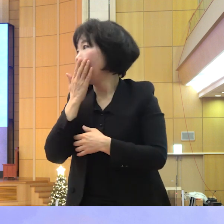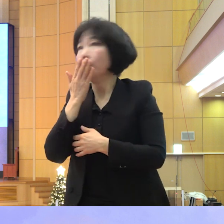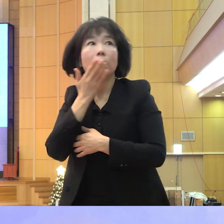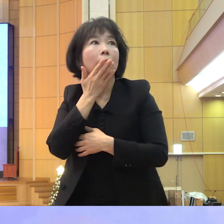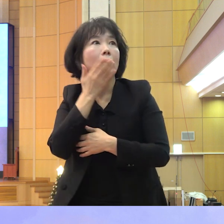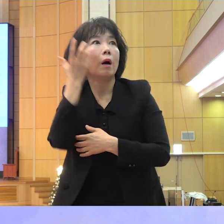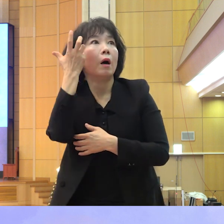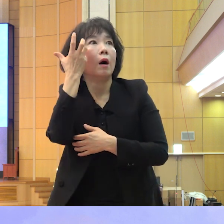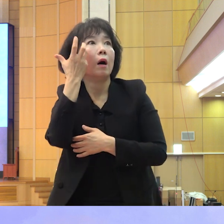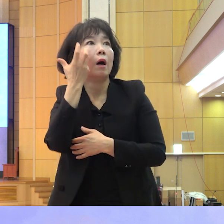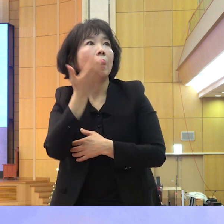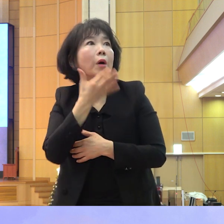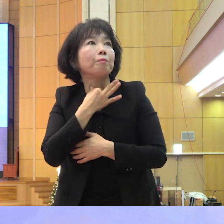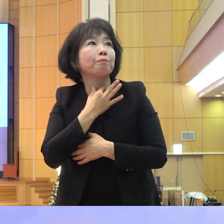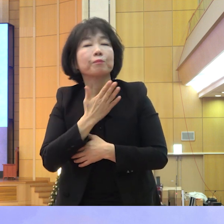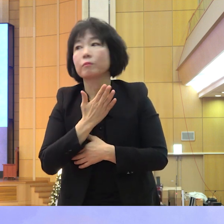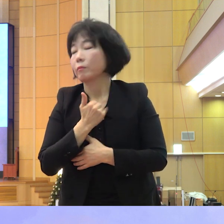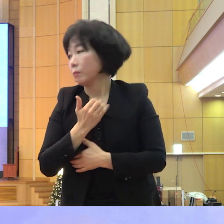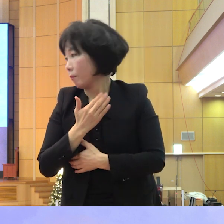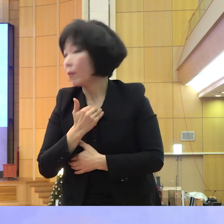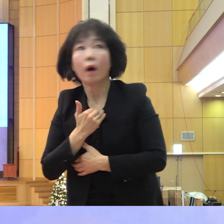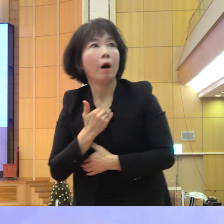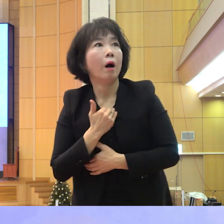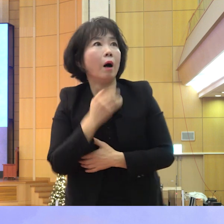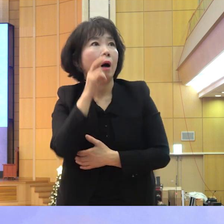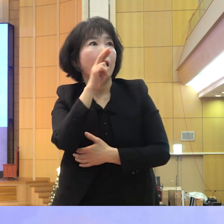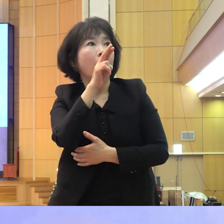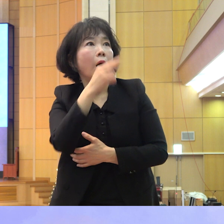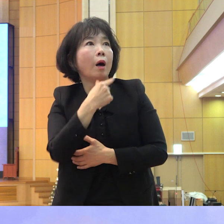모를 정도로 선악과를 따먹고